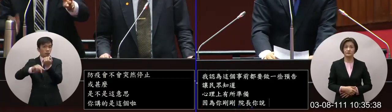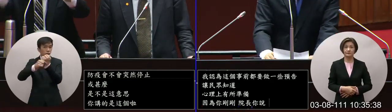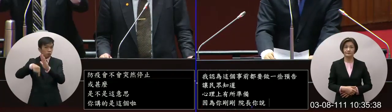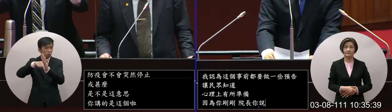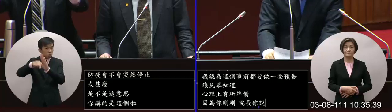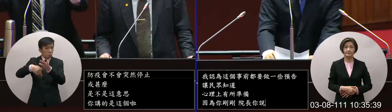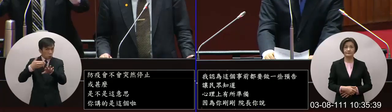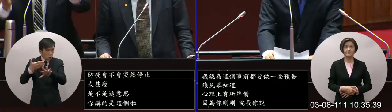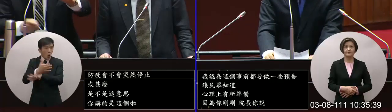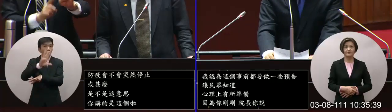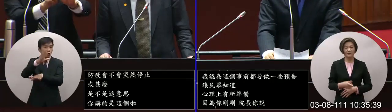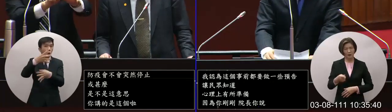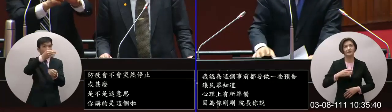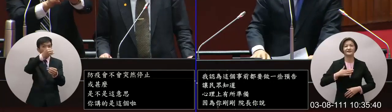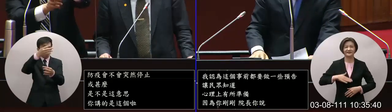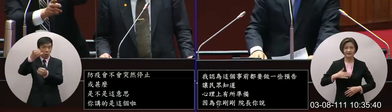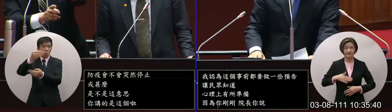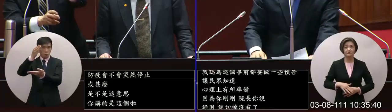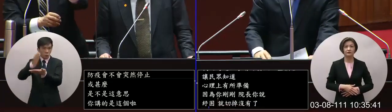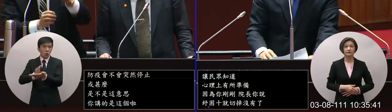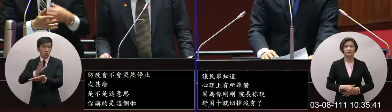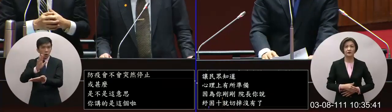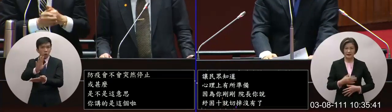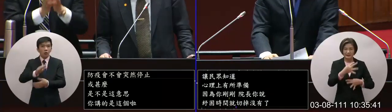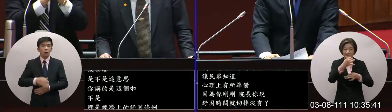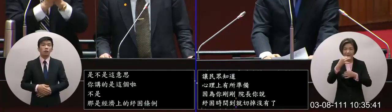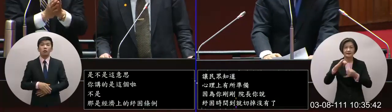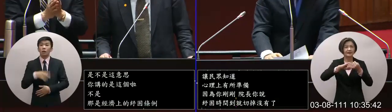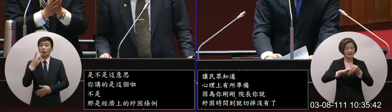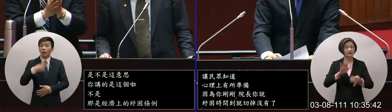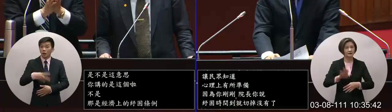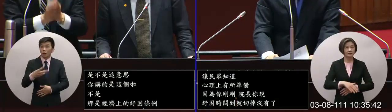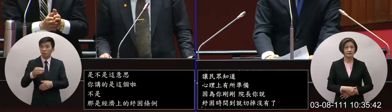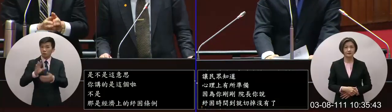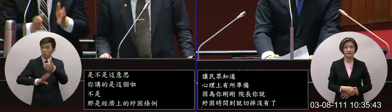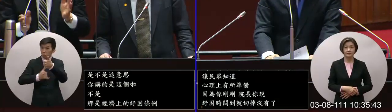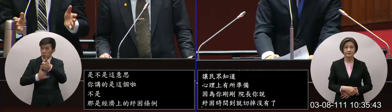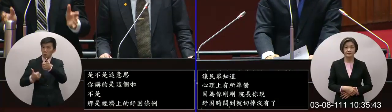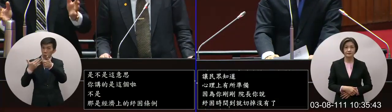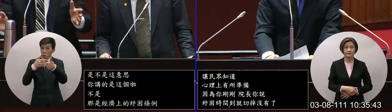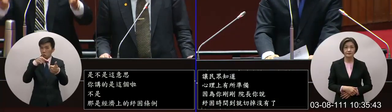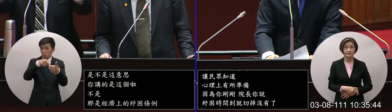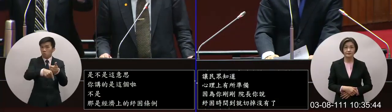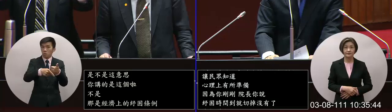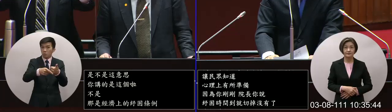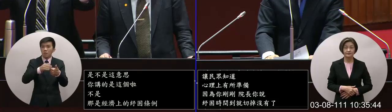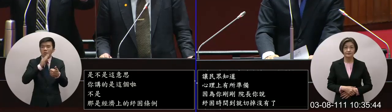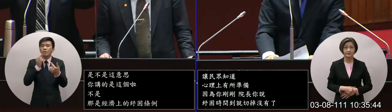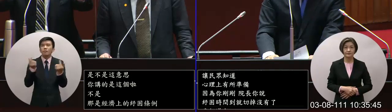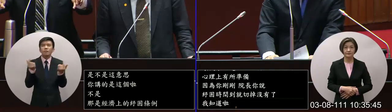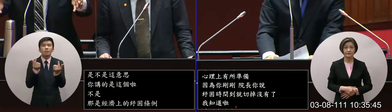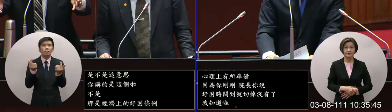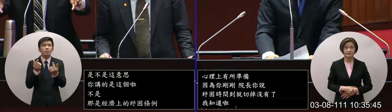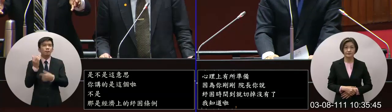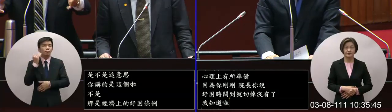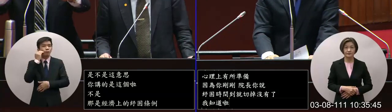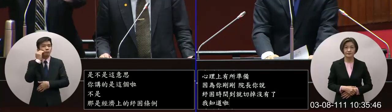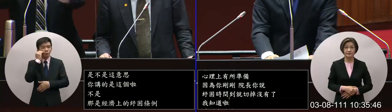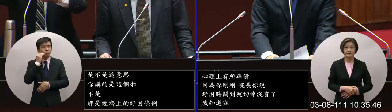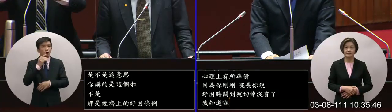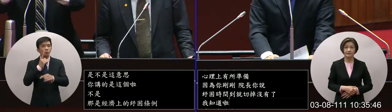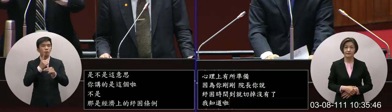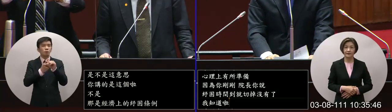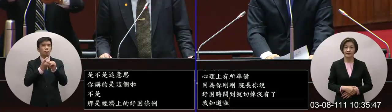哦，时间有一定。 知道了。 那另外， 委员， 你现在在问的大概是说，这个指挥中心